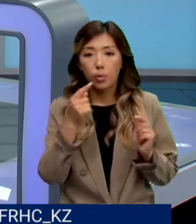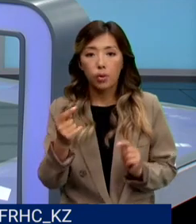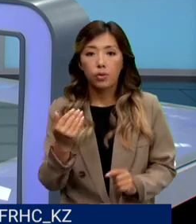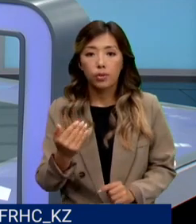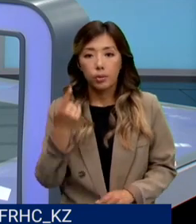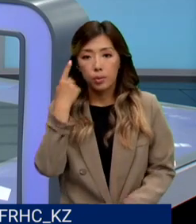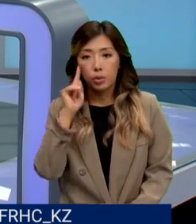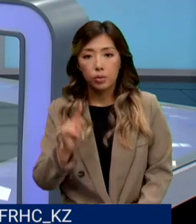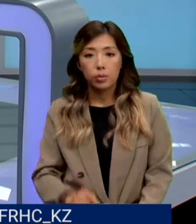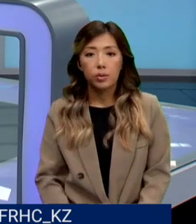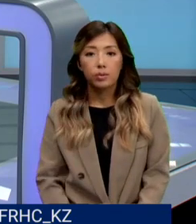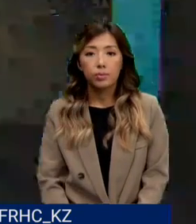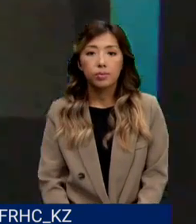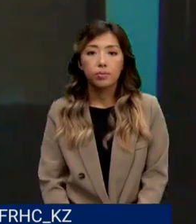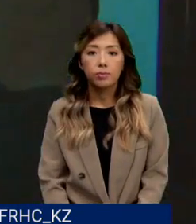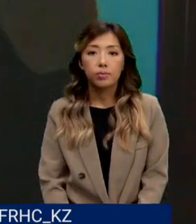внедрения.